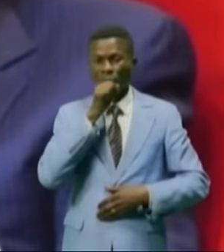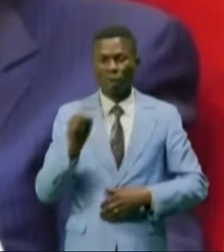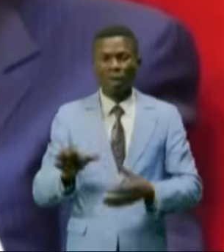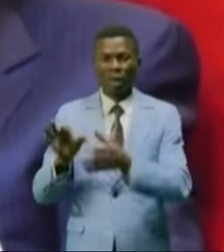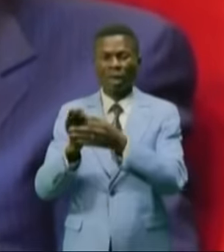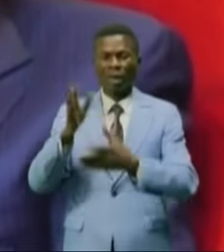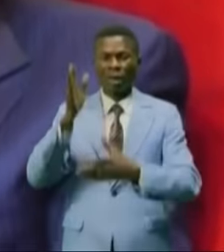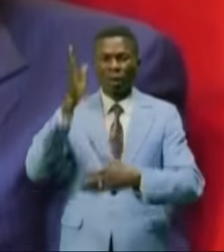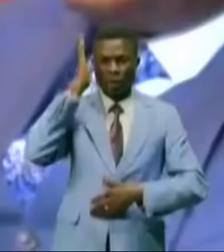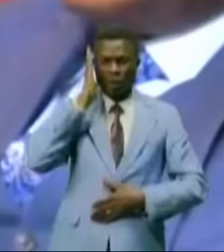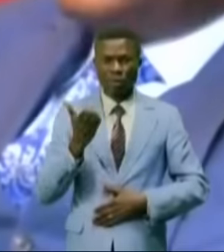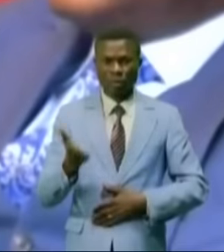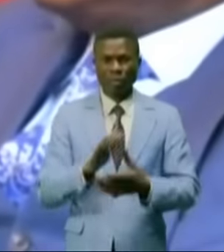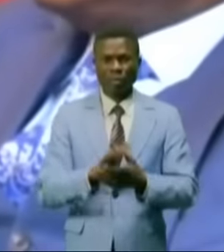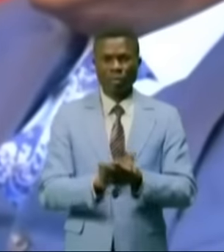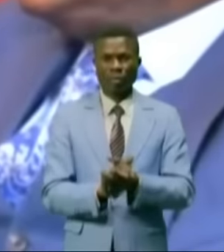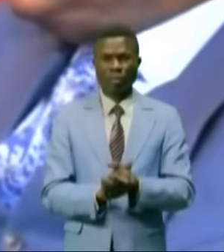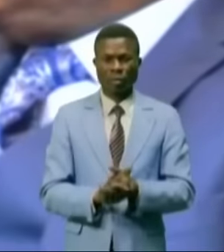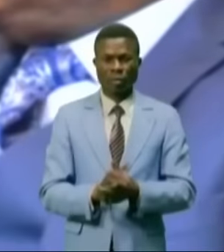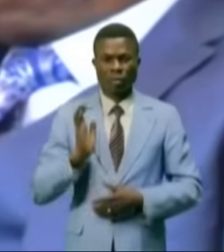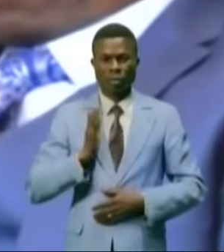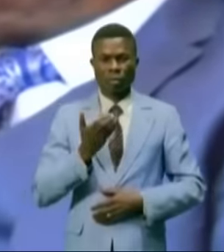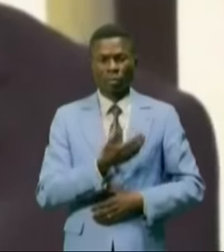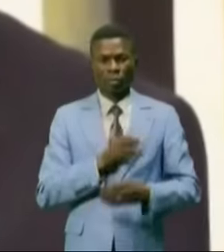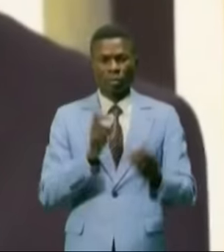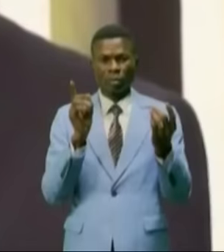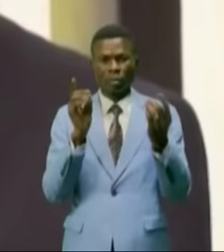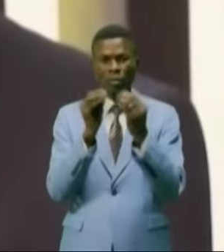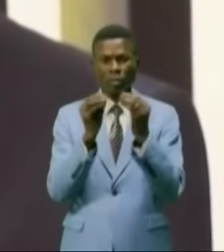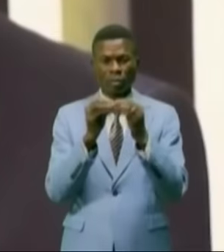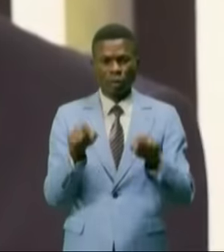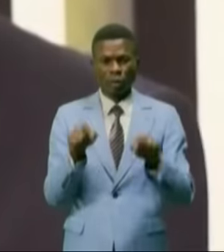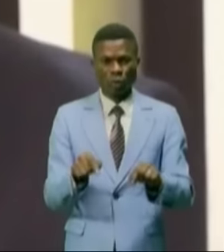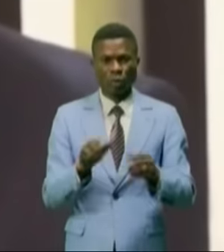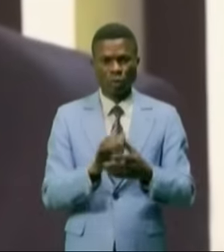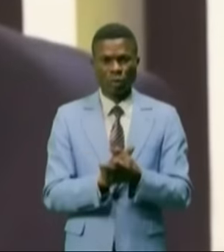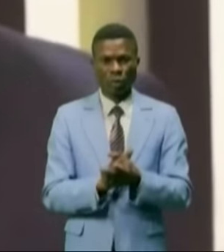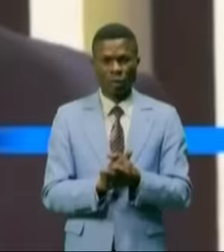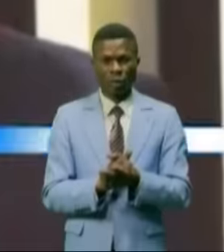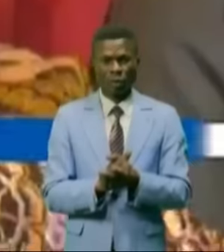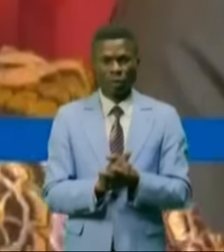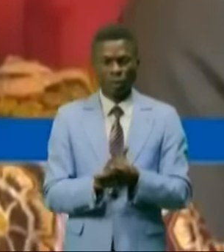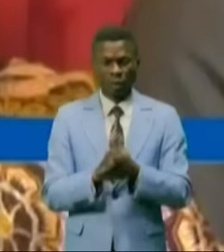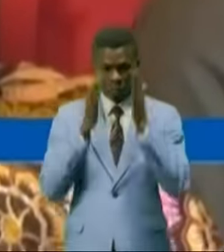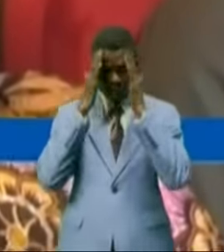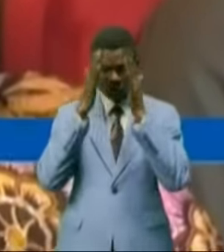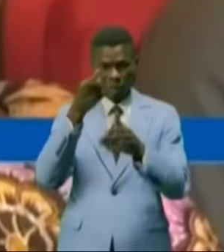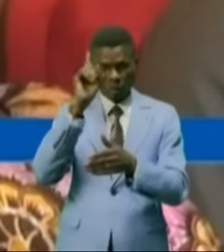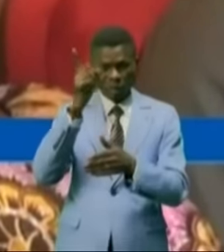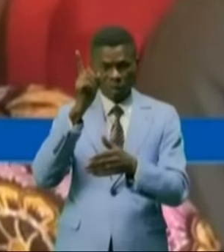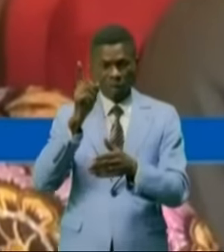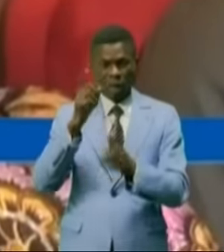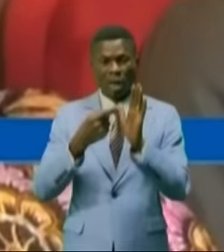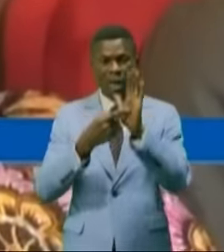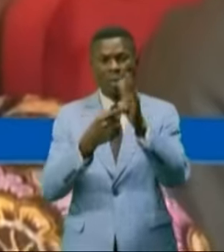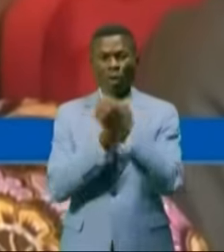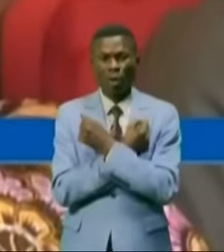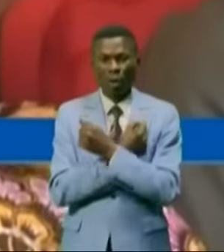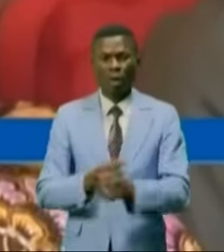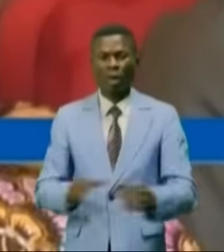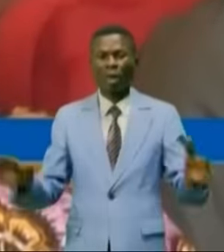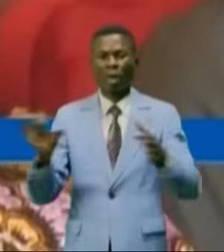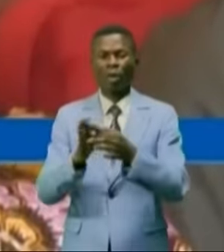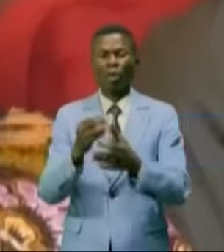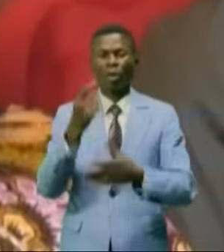sacrée. Notre rencontre va cimenter notre amour, notre